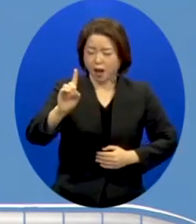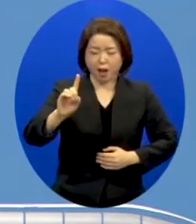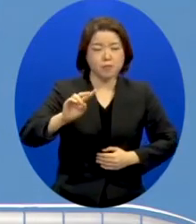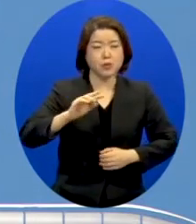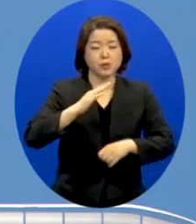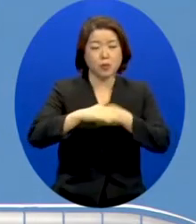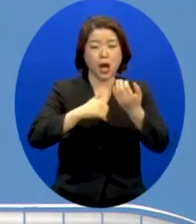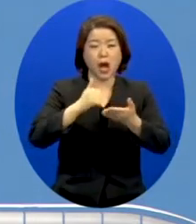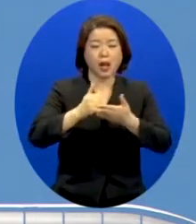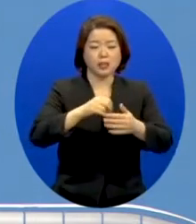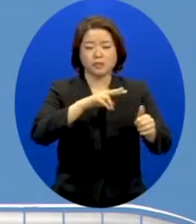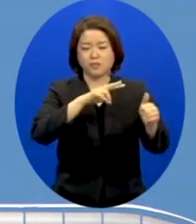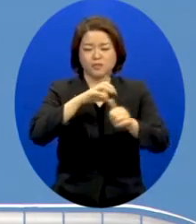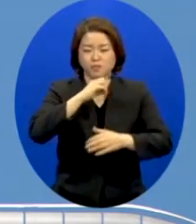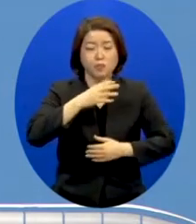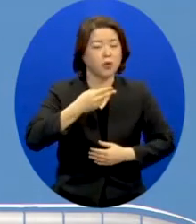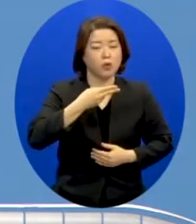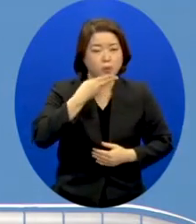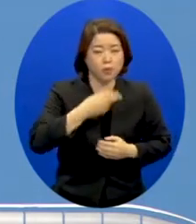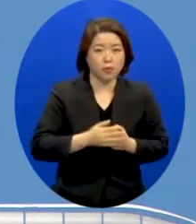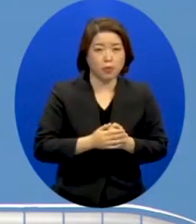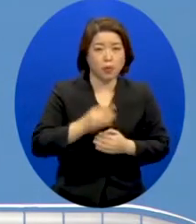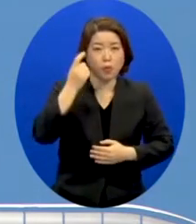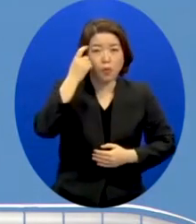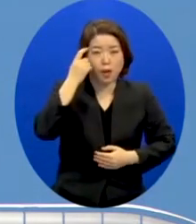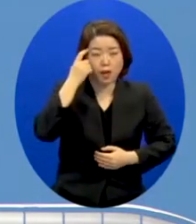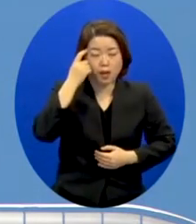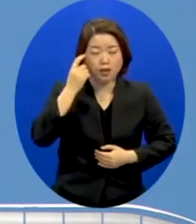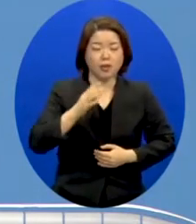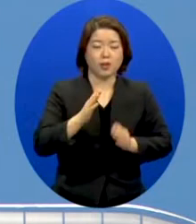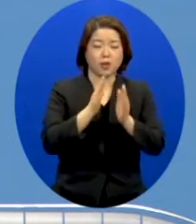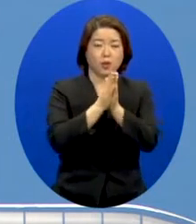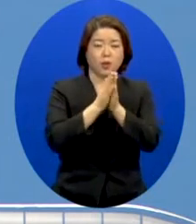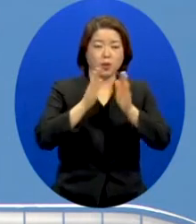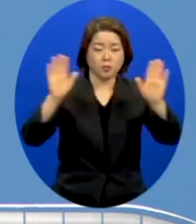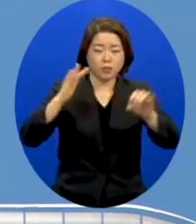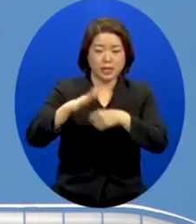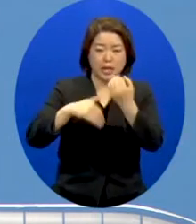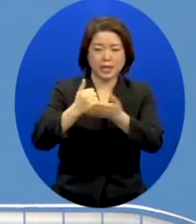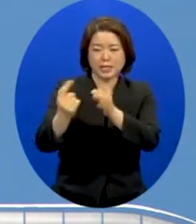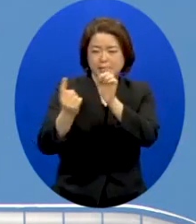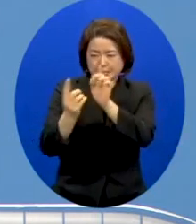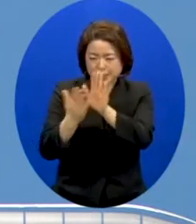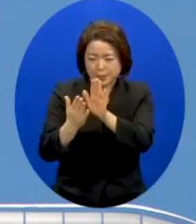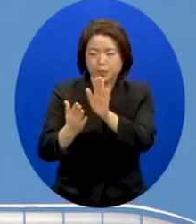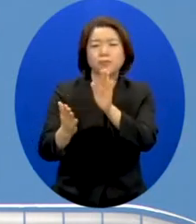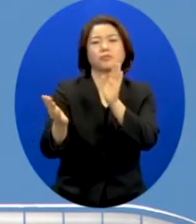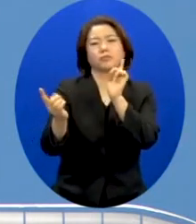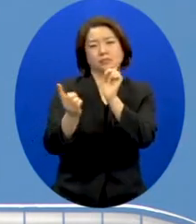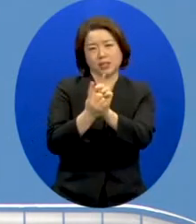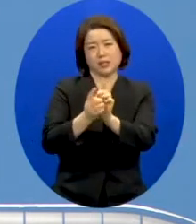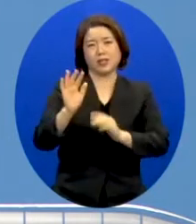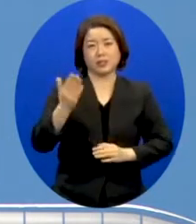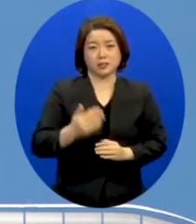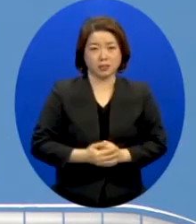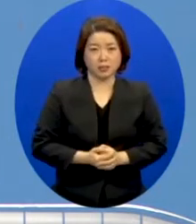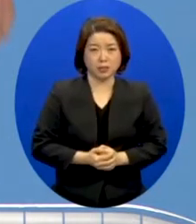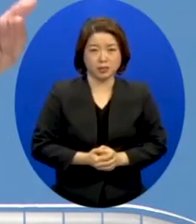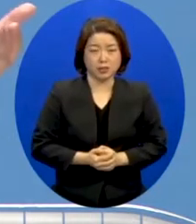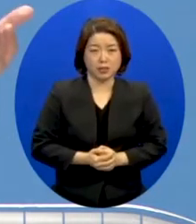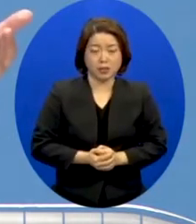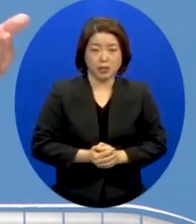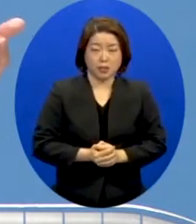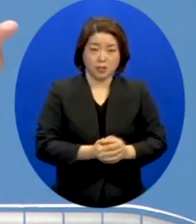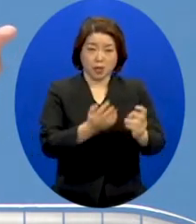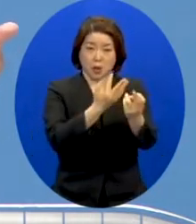없습니다 이유는 모세는 하나님을 직접 맞는 사랑했기 때문에 호렙산 에서 모세가